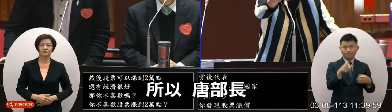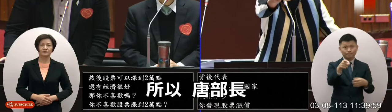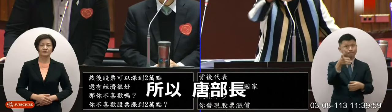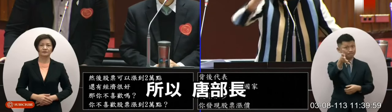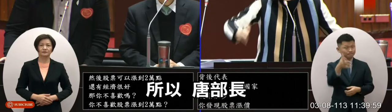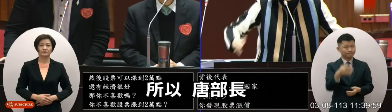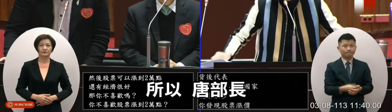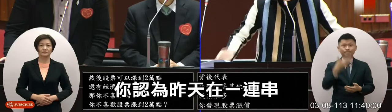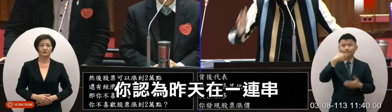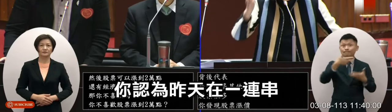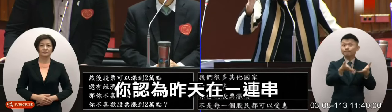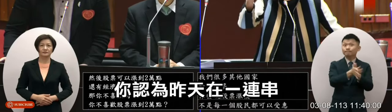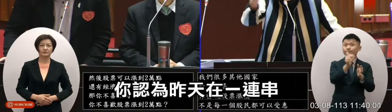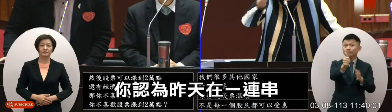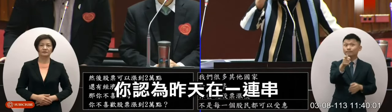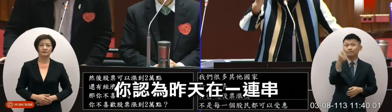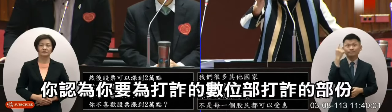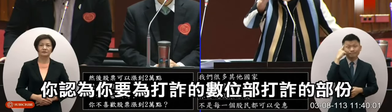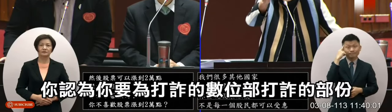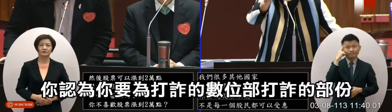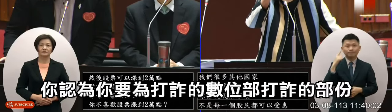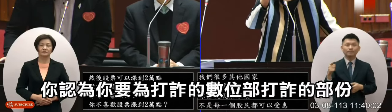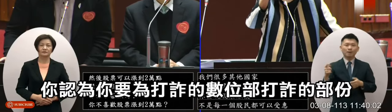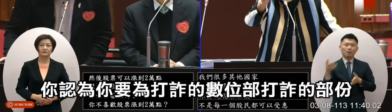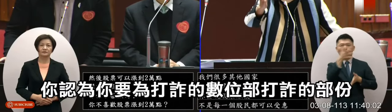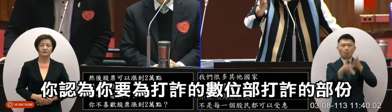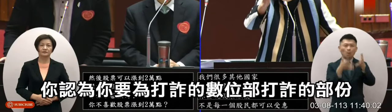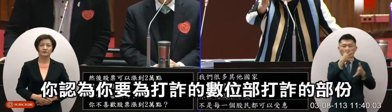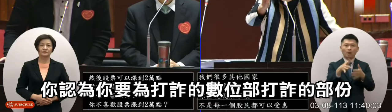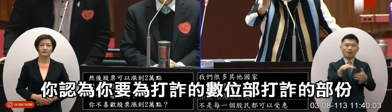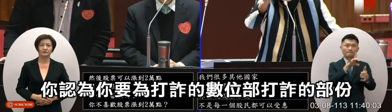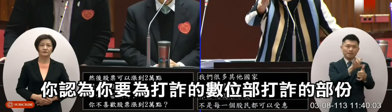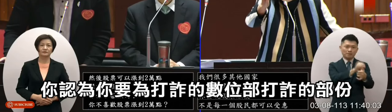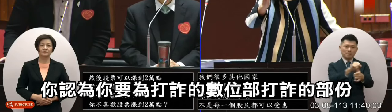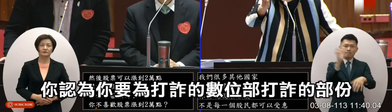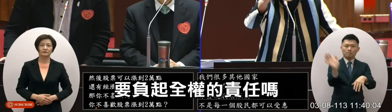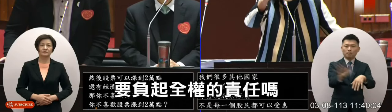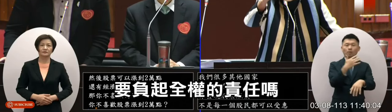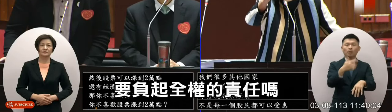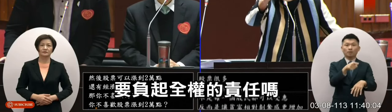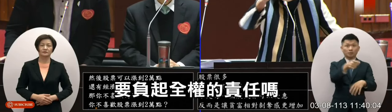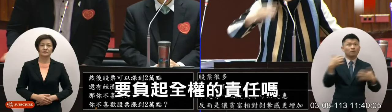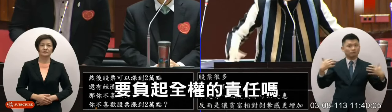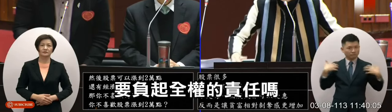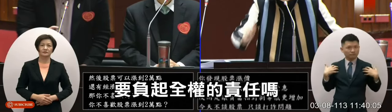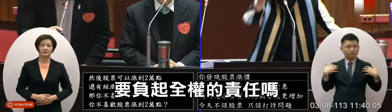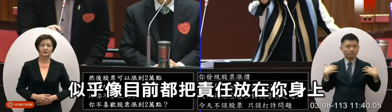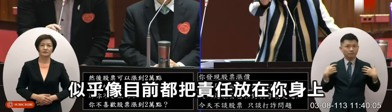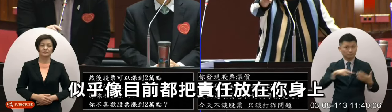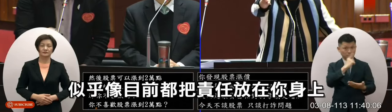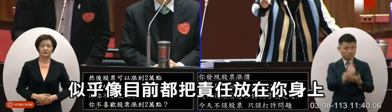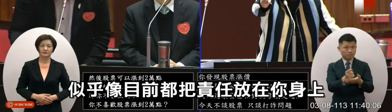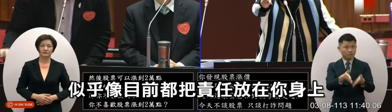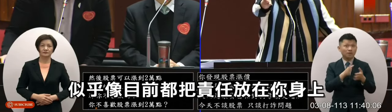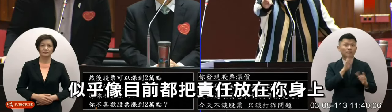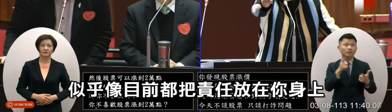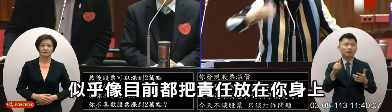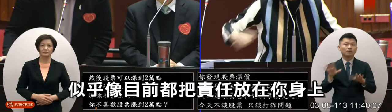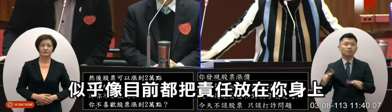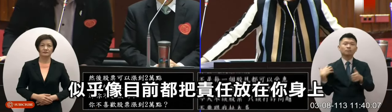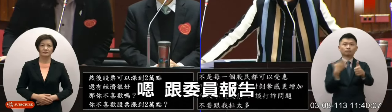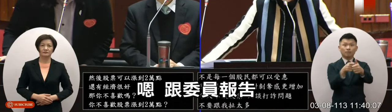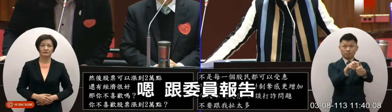这，所以唐部长，你认为昨天在一连串播，你认为你要为打诈的数位部位打诈的部分要负起全权的责任吗？似乎像目前都把责